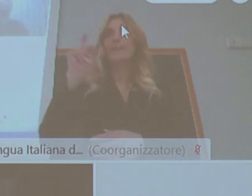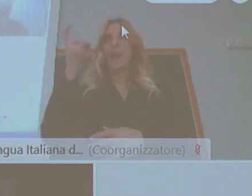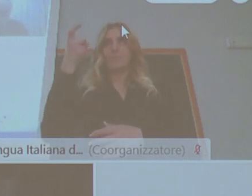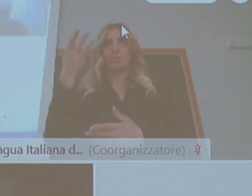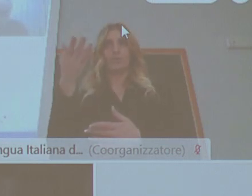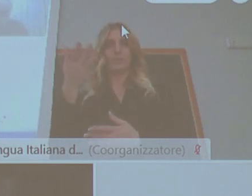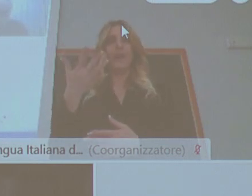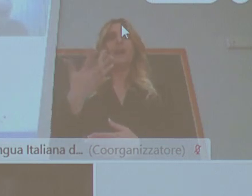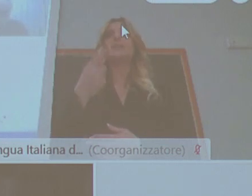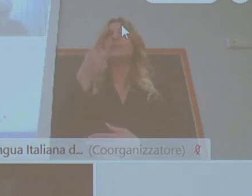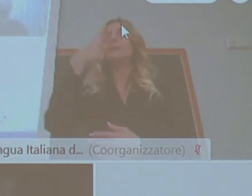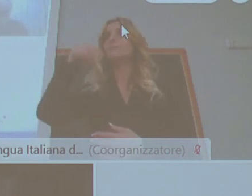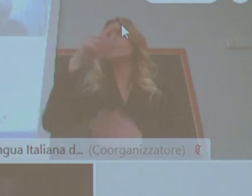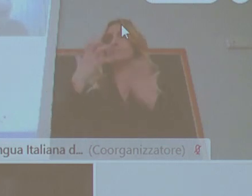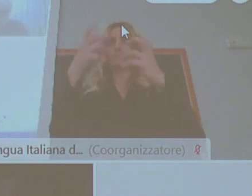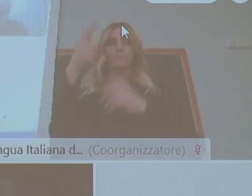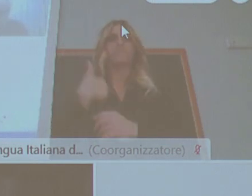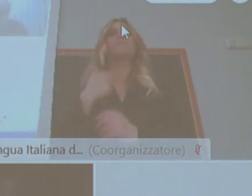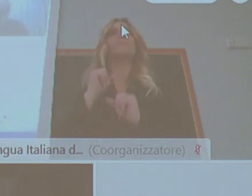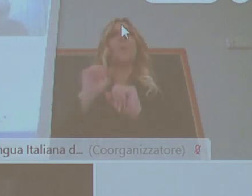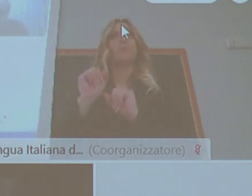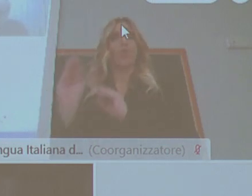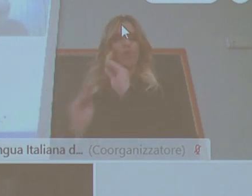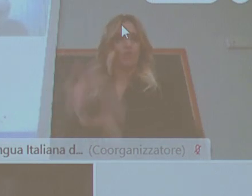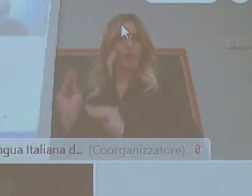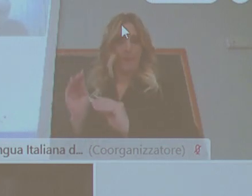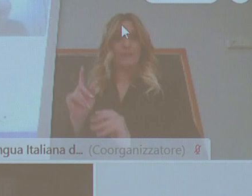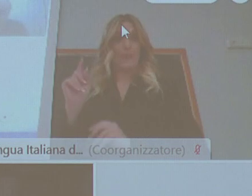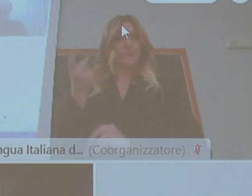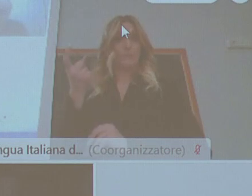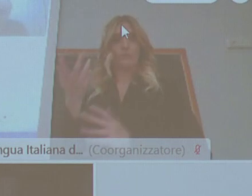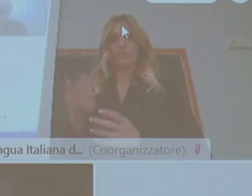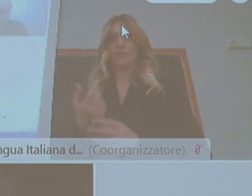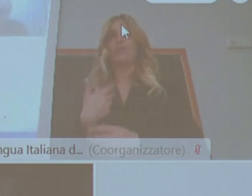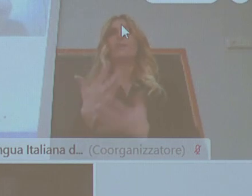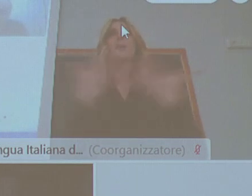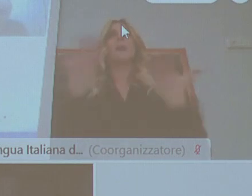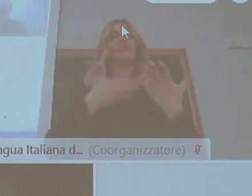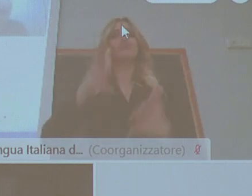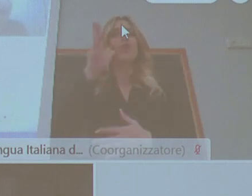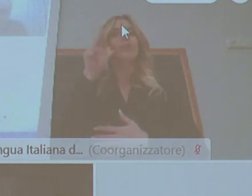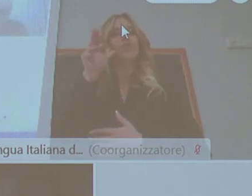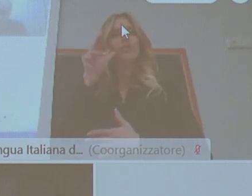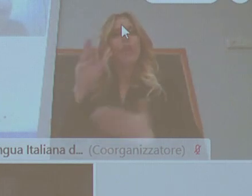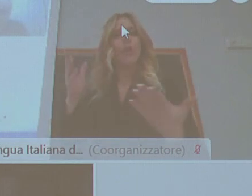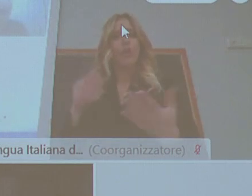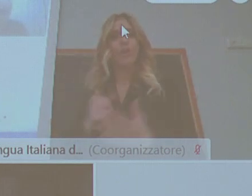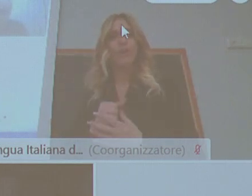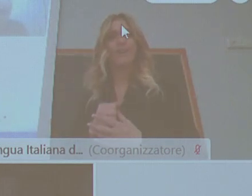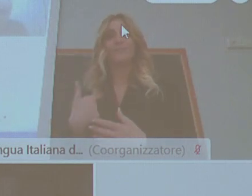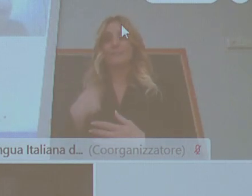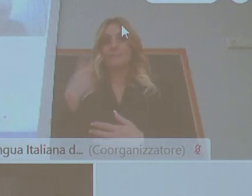visto che siete un po' al centro, approfitta voi studenti, approfittatene, siete in gran parte donne, vedo, quindi questo